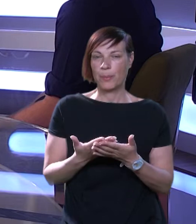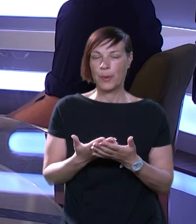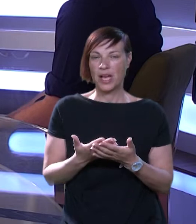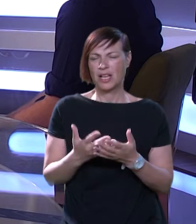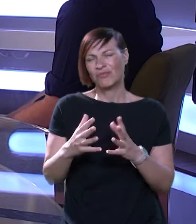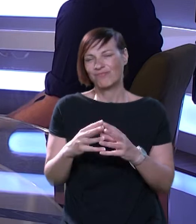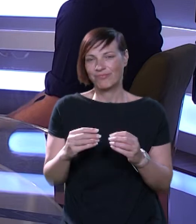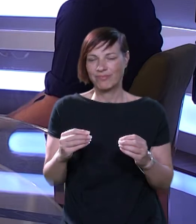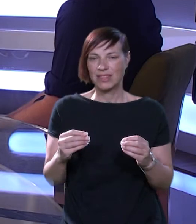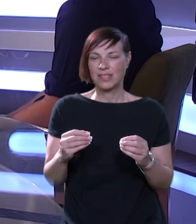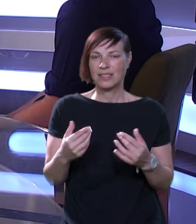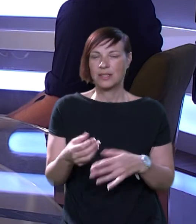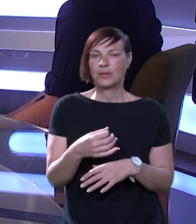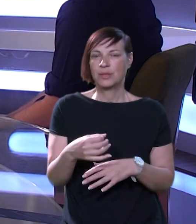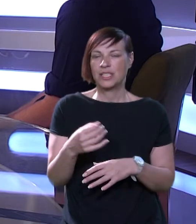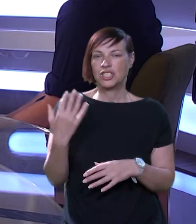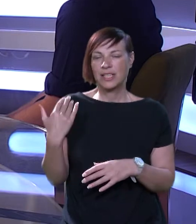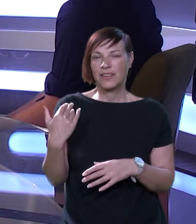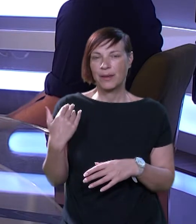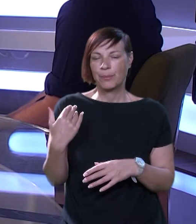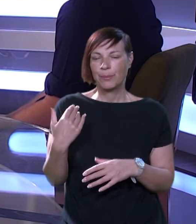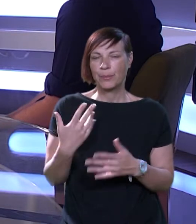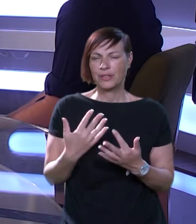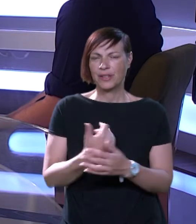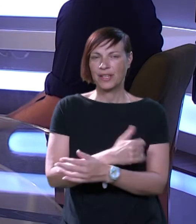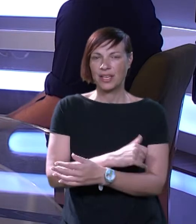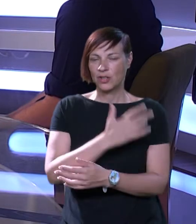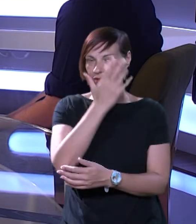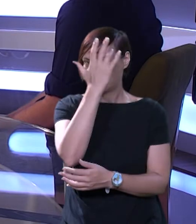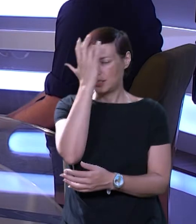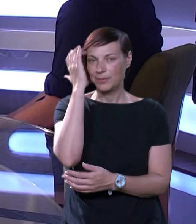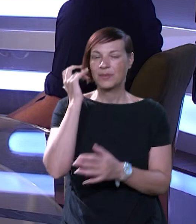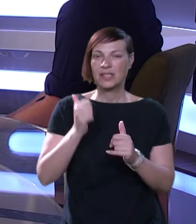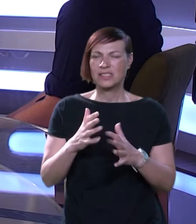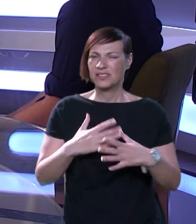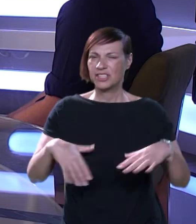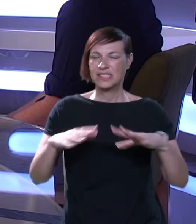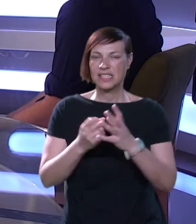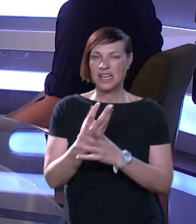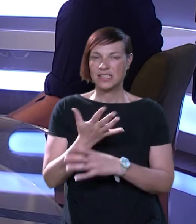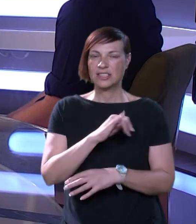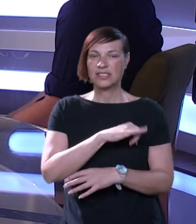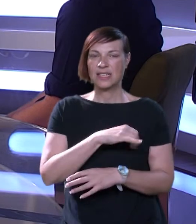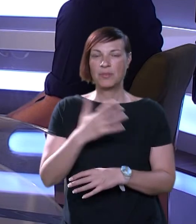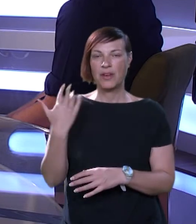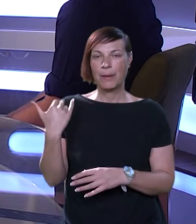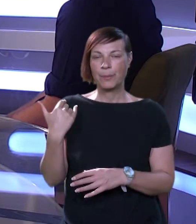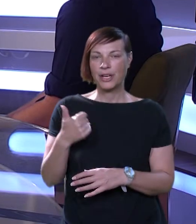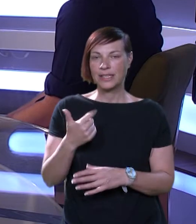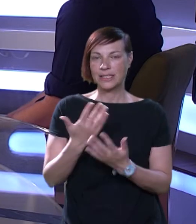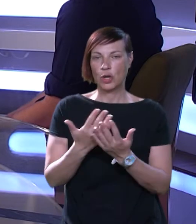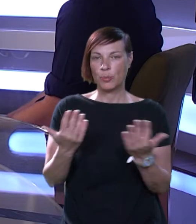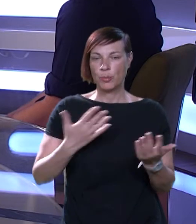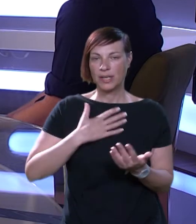potpuno zapušteno. Botanički vrt je bio do ne znam koje godine, sad je sve to već zaraslo. Ali je zanimljivo bilo zato što je jedan